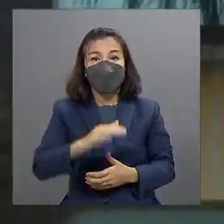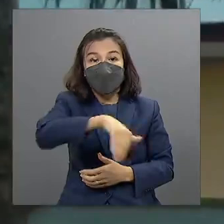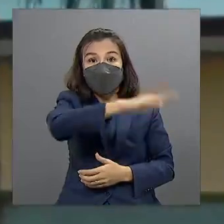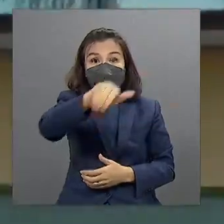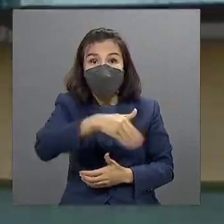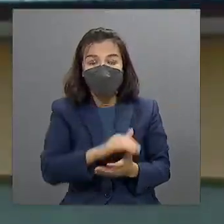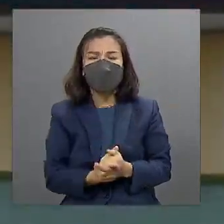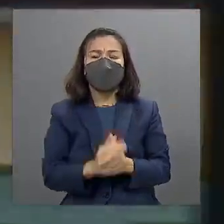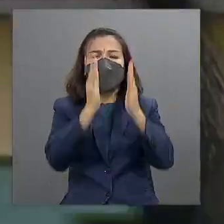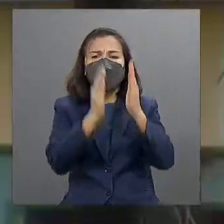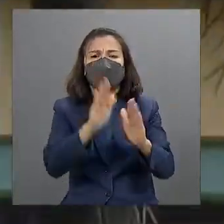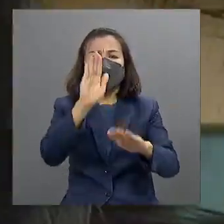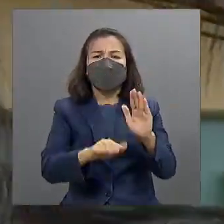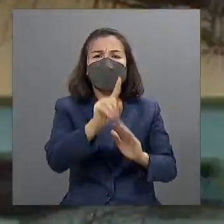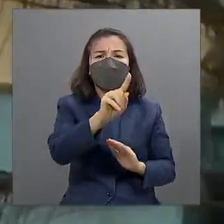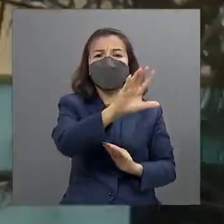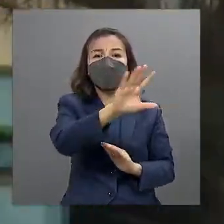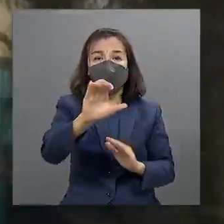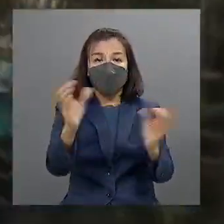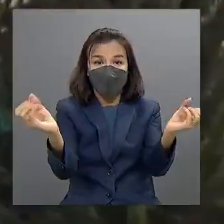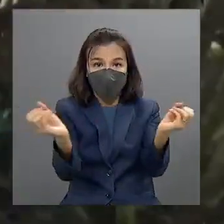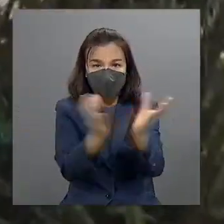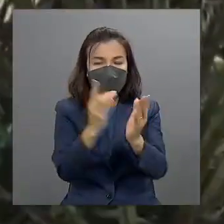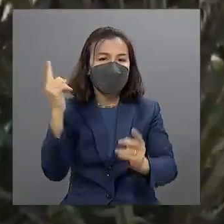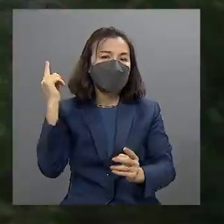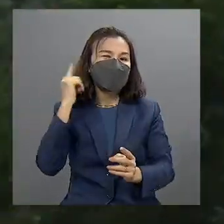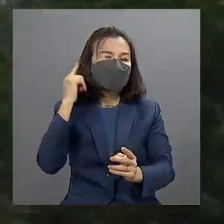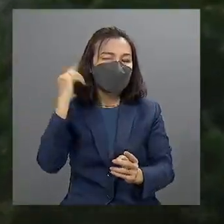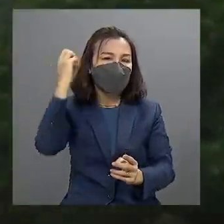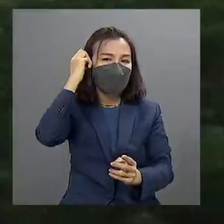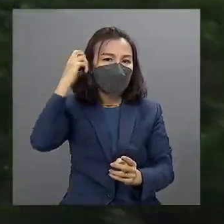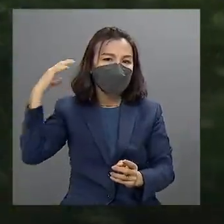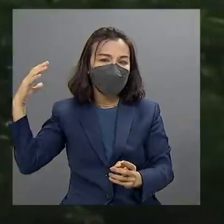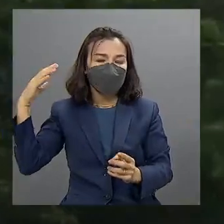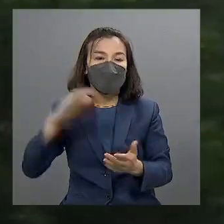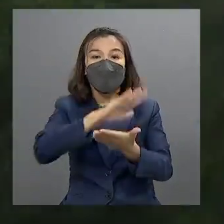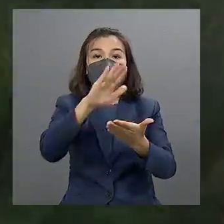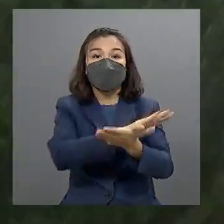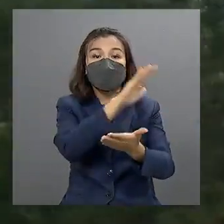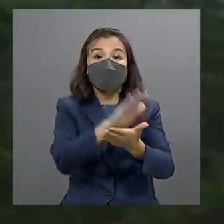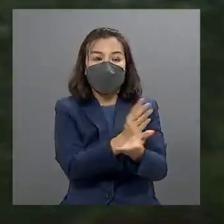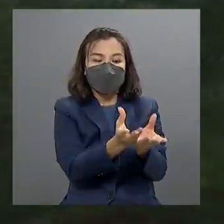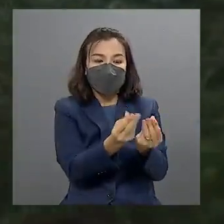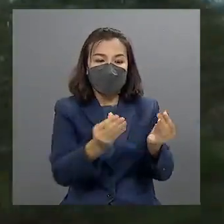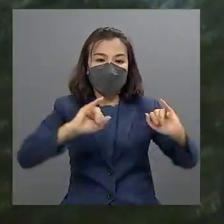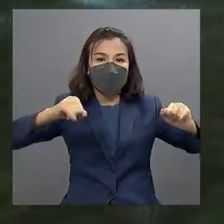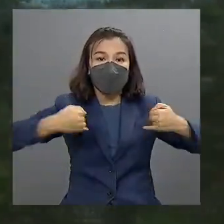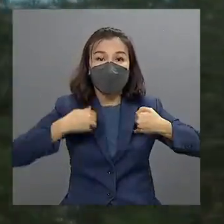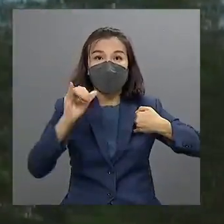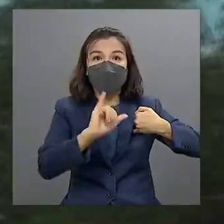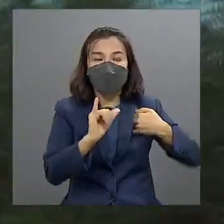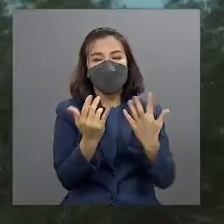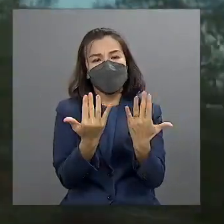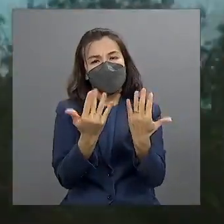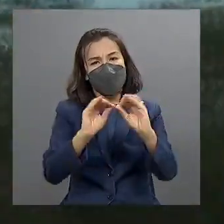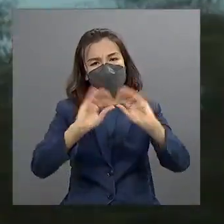รายที่ได้รผลกระทบด้านเสียงแต่ว่าไม่มเอกสารสิทธในที่ดิน ตอนนี้ก็รอคำตอบแล้วกคามชัดเจนเรื่องการ